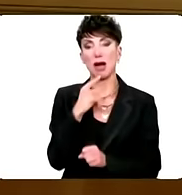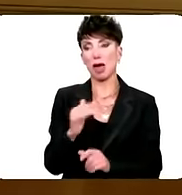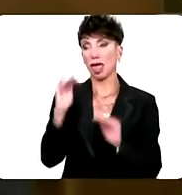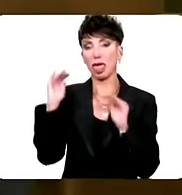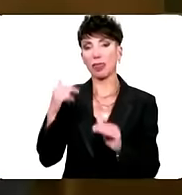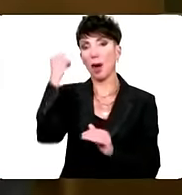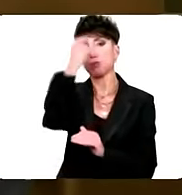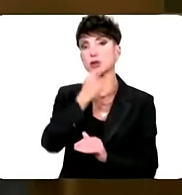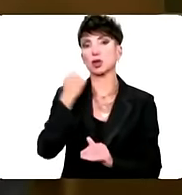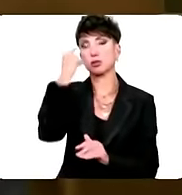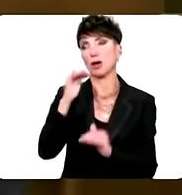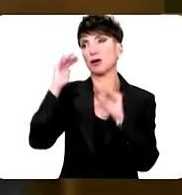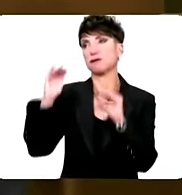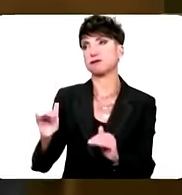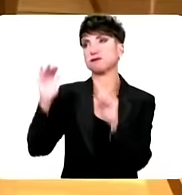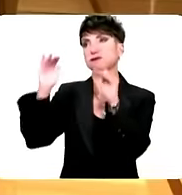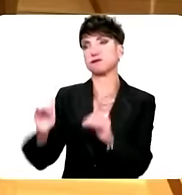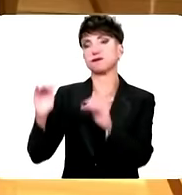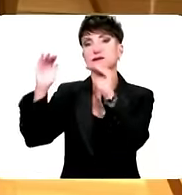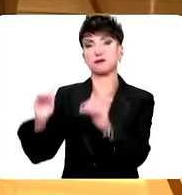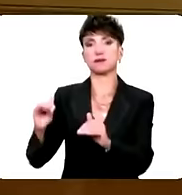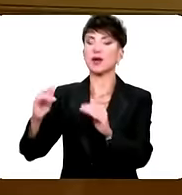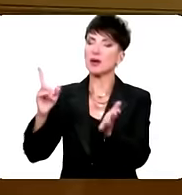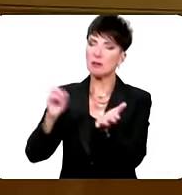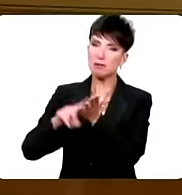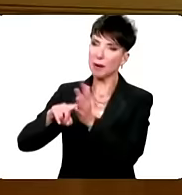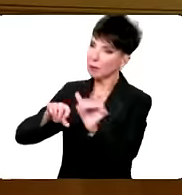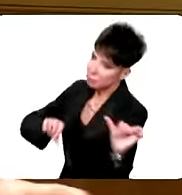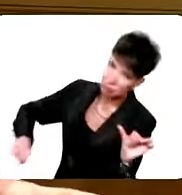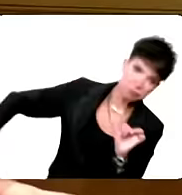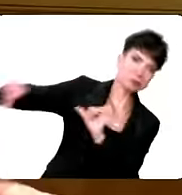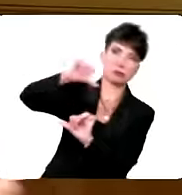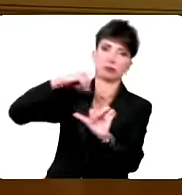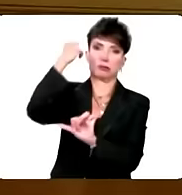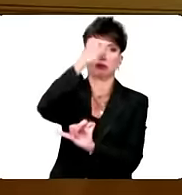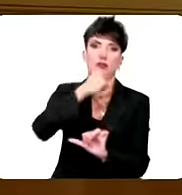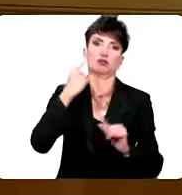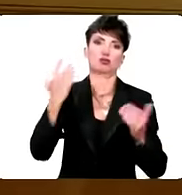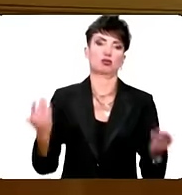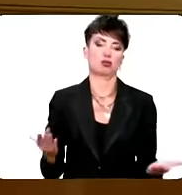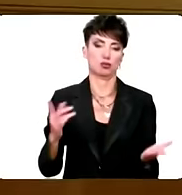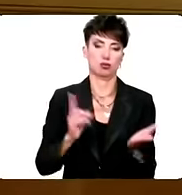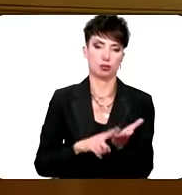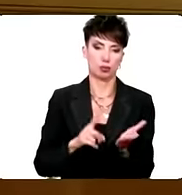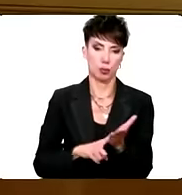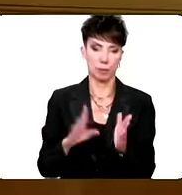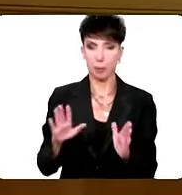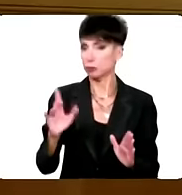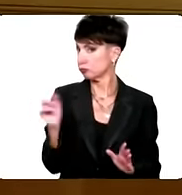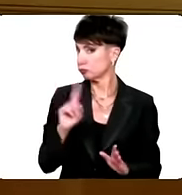ίσως πρέπει και εκεί να δούμε αλλαγές προσώπων? Κοιτάξτε, δεν νομίζω ότι άμα συγκρίνετε την αρχική κυβέρνηση με τη σημερινή, θα δείτε